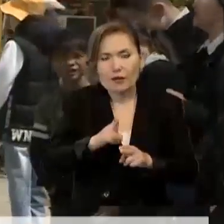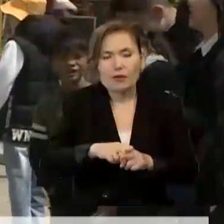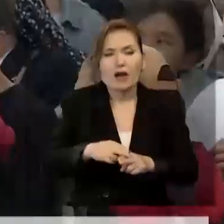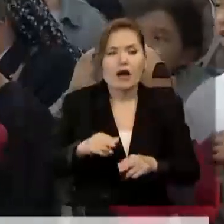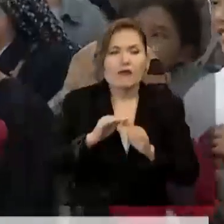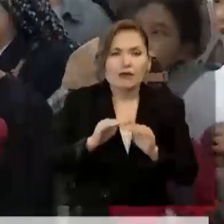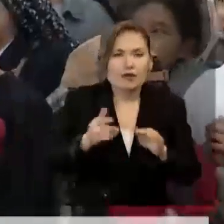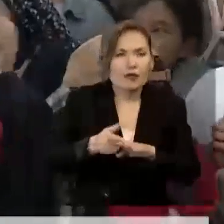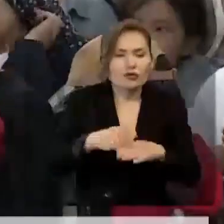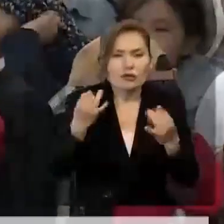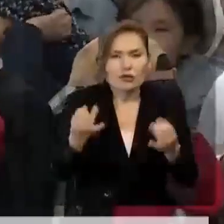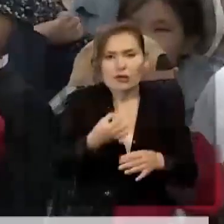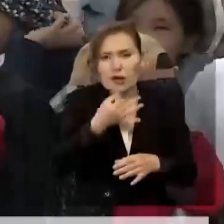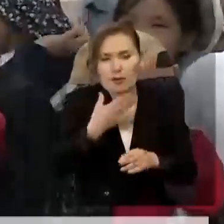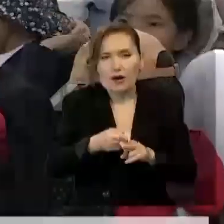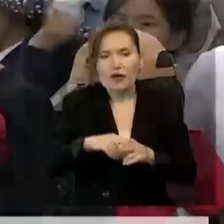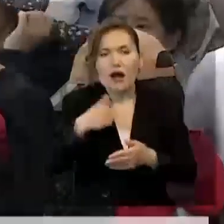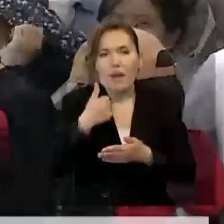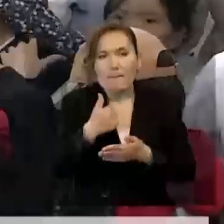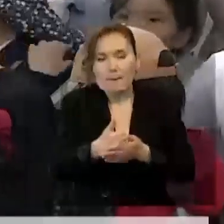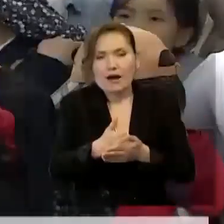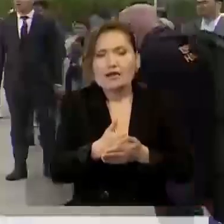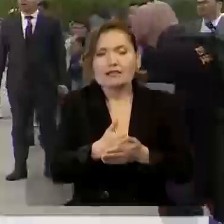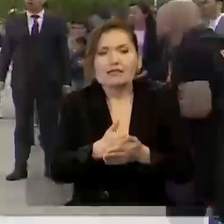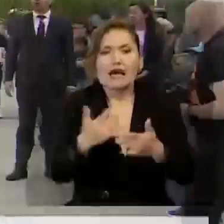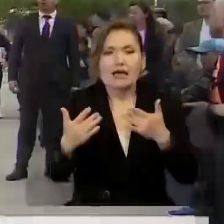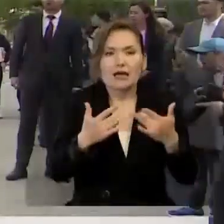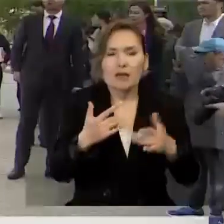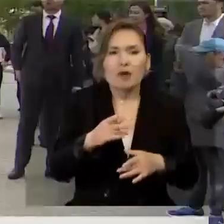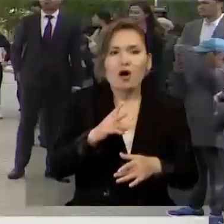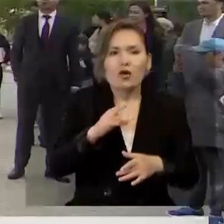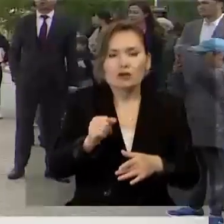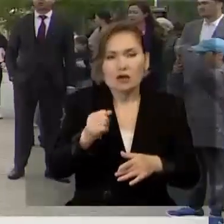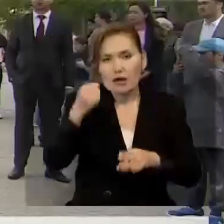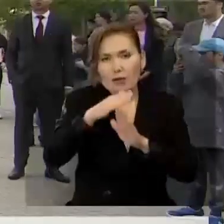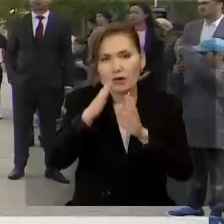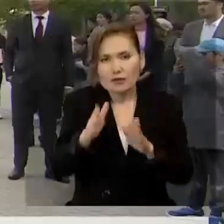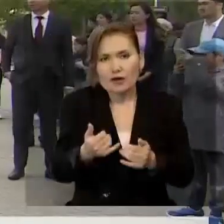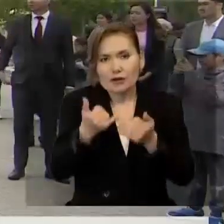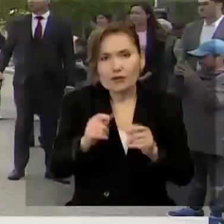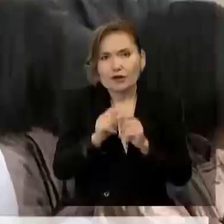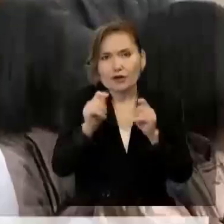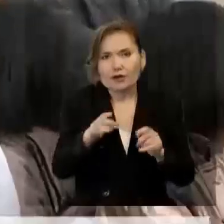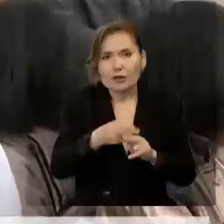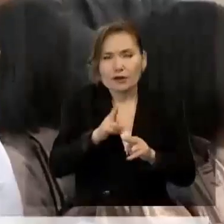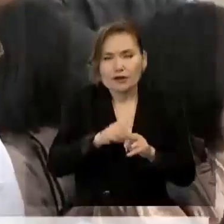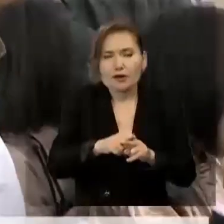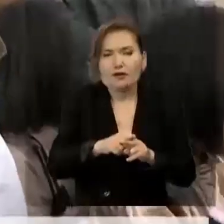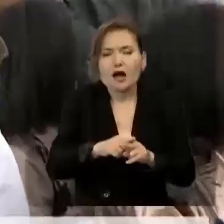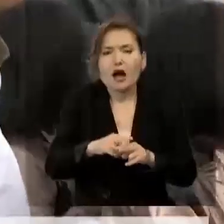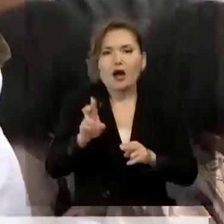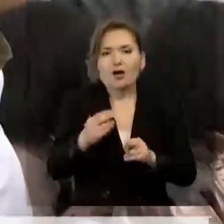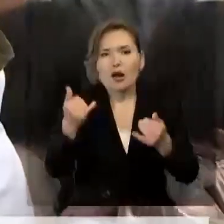көрерменін жалықтырмай келеді. Фильмнің бас кейіпкері Қожаның тас мүсіні енді елордадағы Жетісу саябағында тұрады. Қоладан